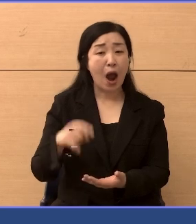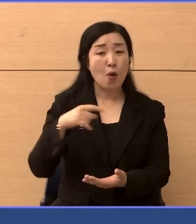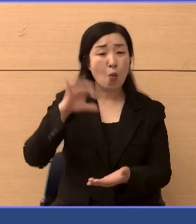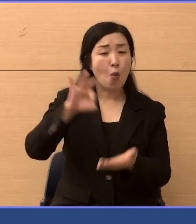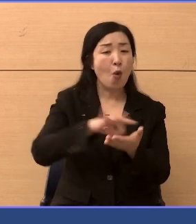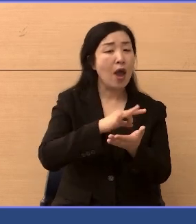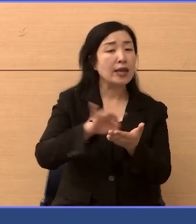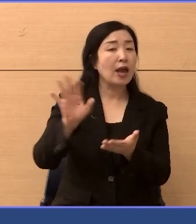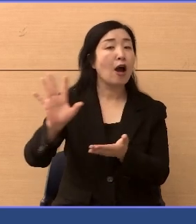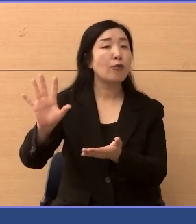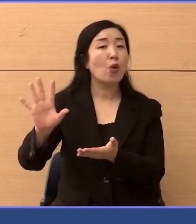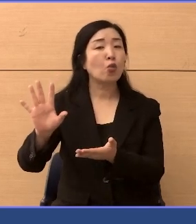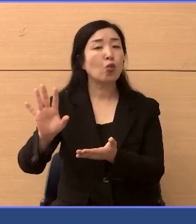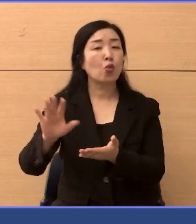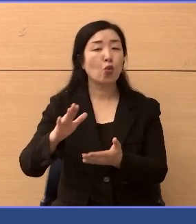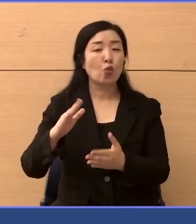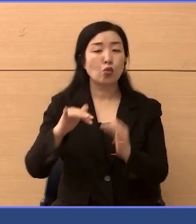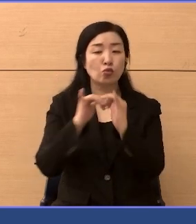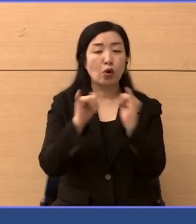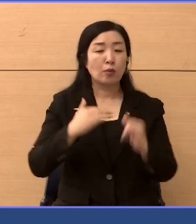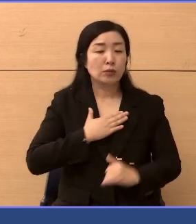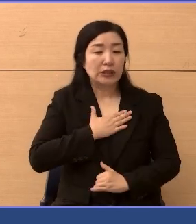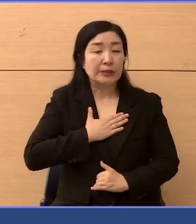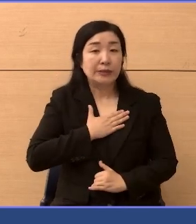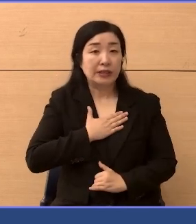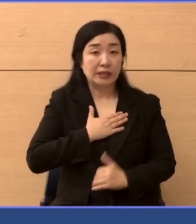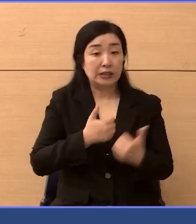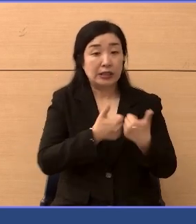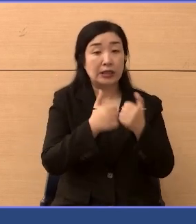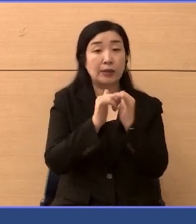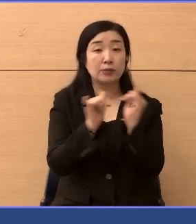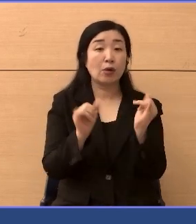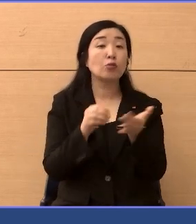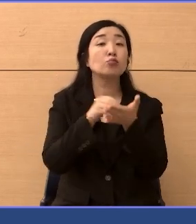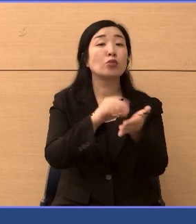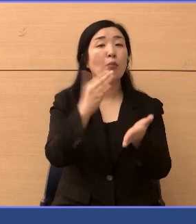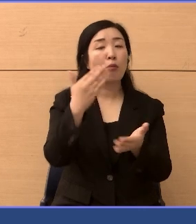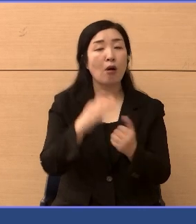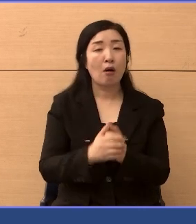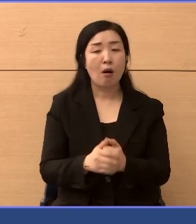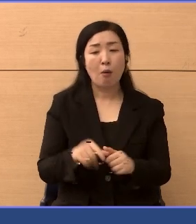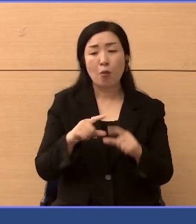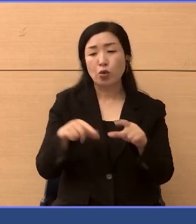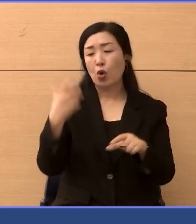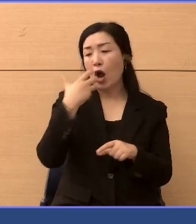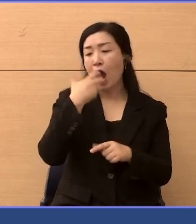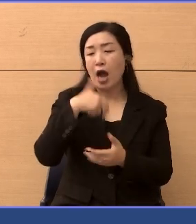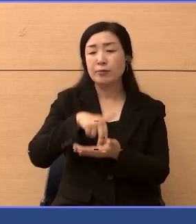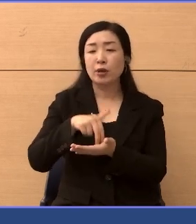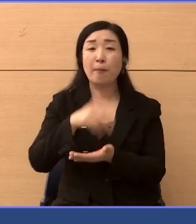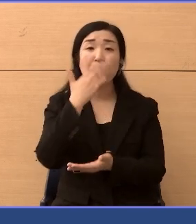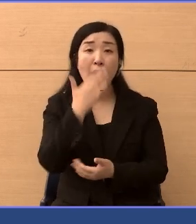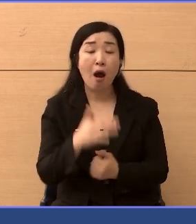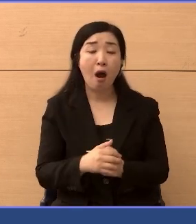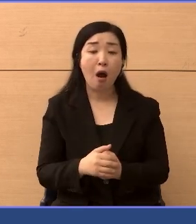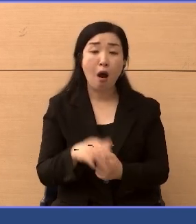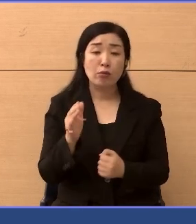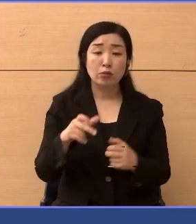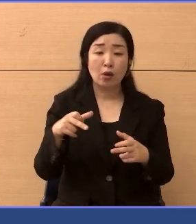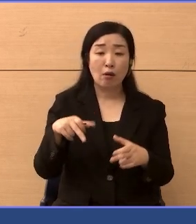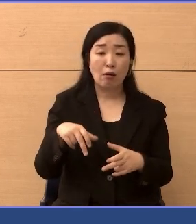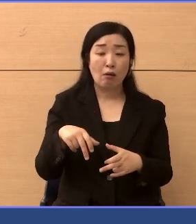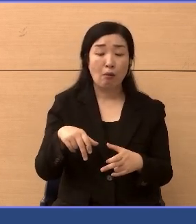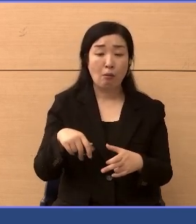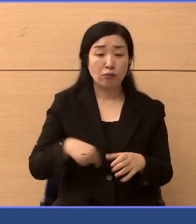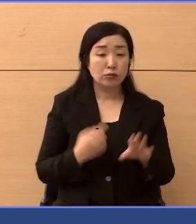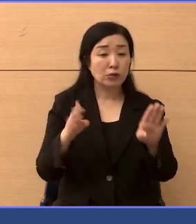appropriate 회계사는 안 하고 당연히 career 심리 choices. 상담사로 가겠죠. 이런 일반인이라면 생각을 하게 So 되겠지만 one of the ASD 환자 같은 problems 경우에는 이런 for